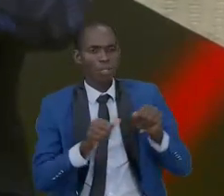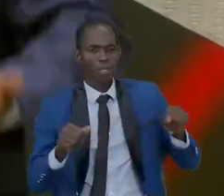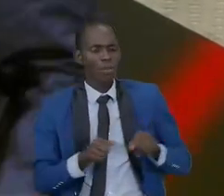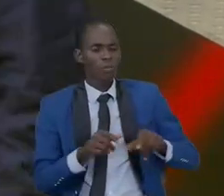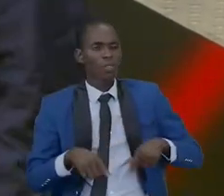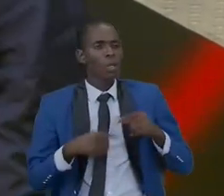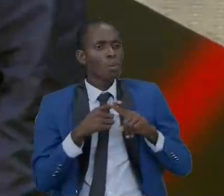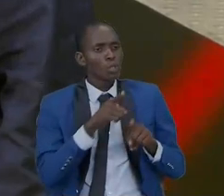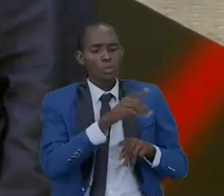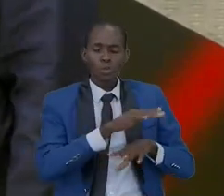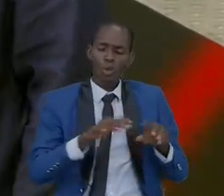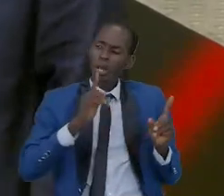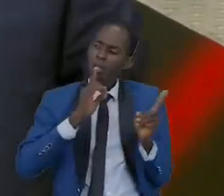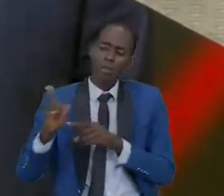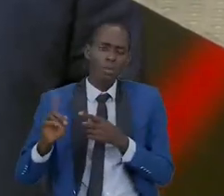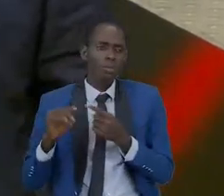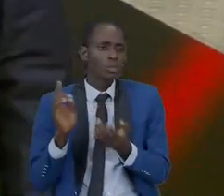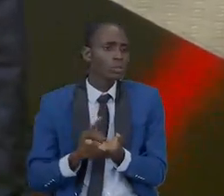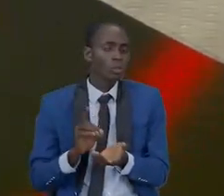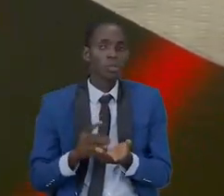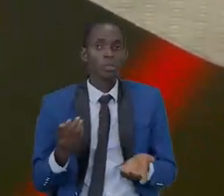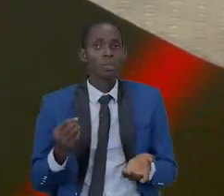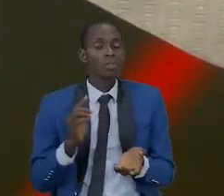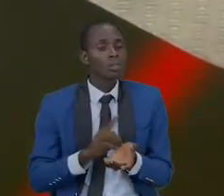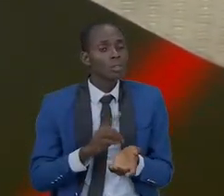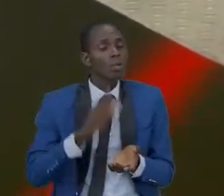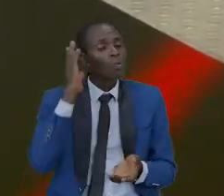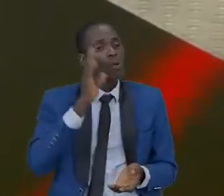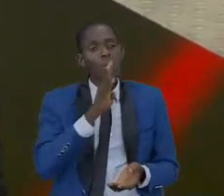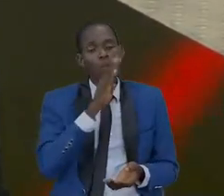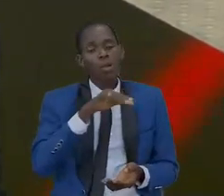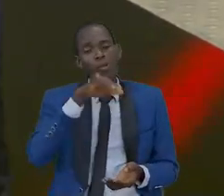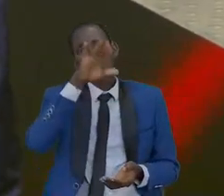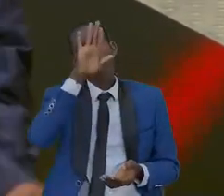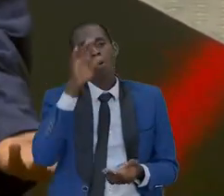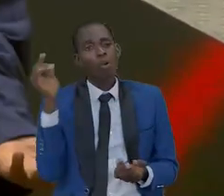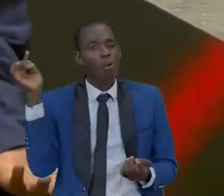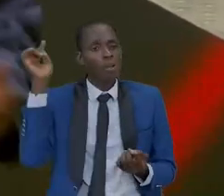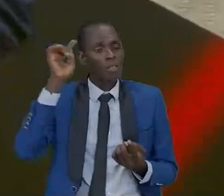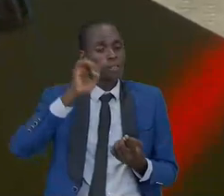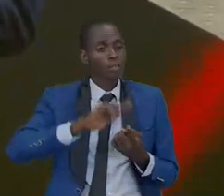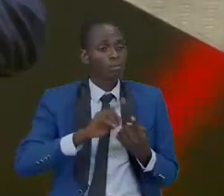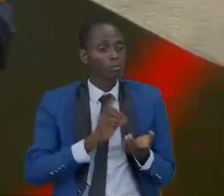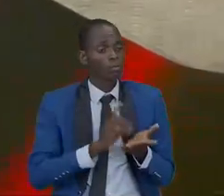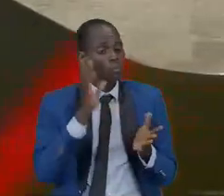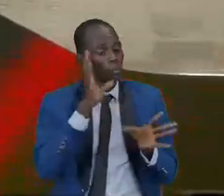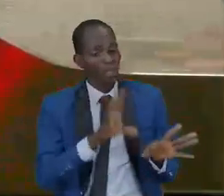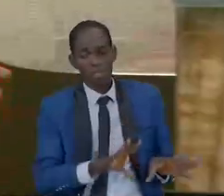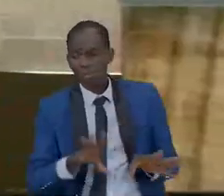tu ne réagis pas envers lui il sera frustré déçu juste à ce qu'il